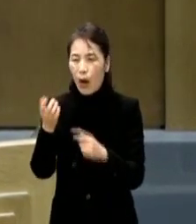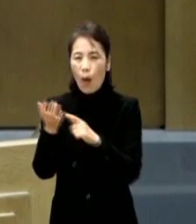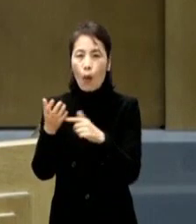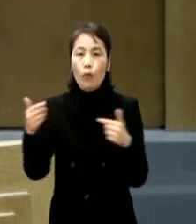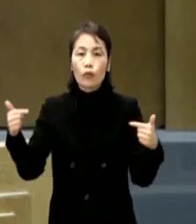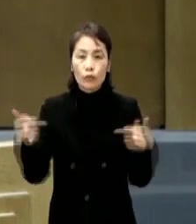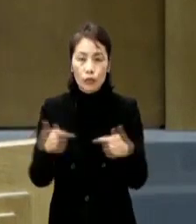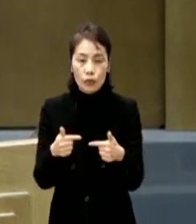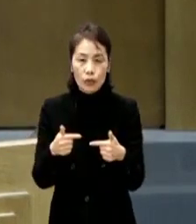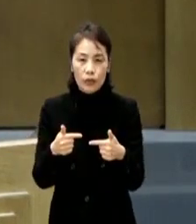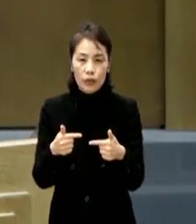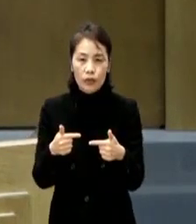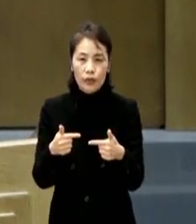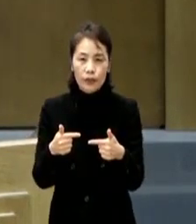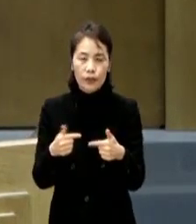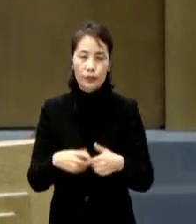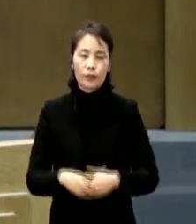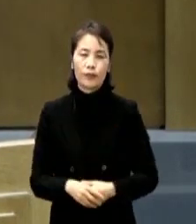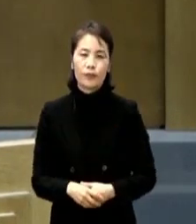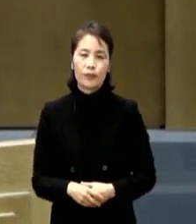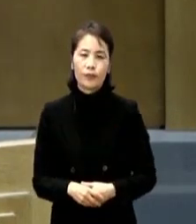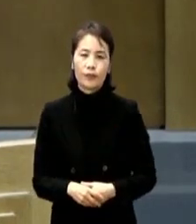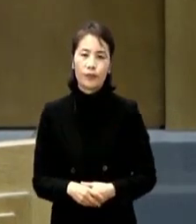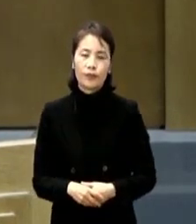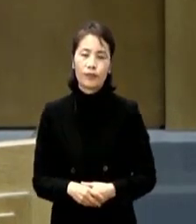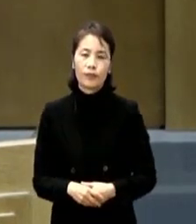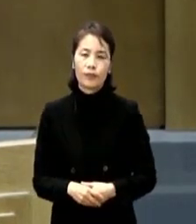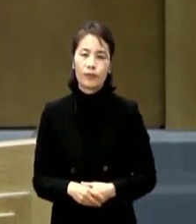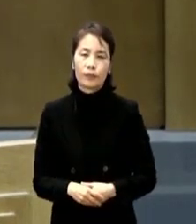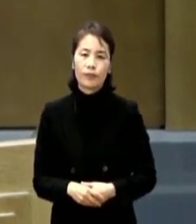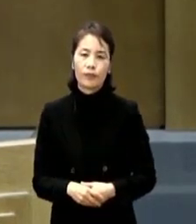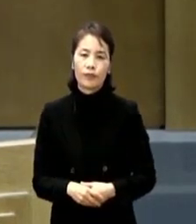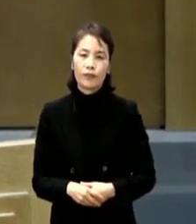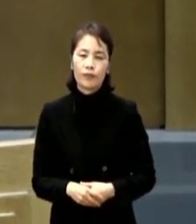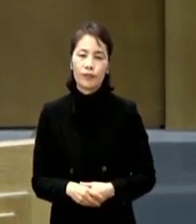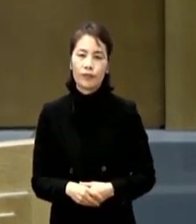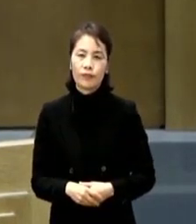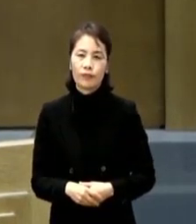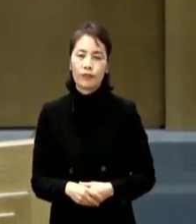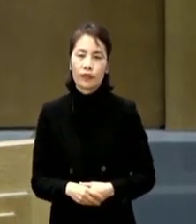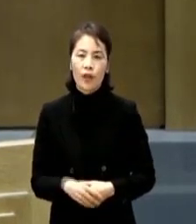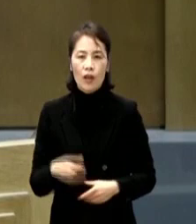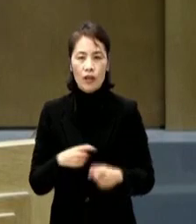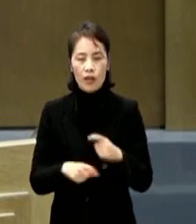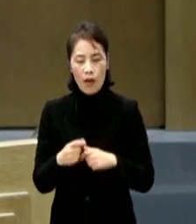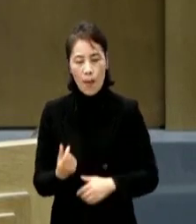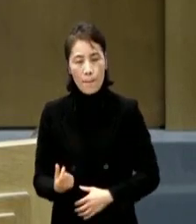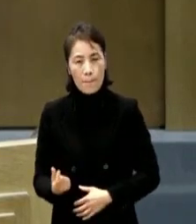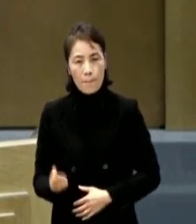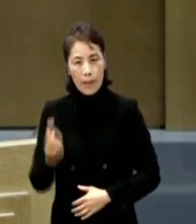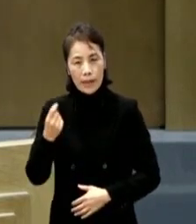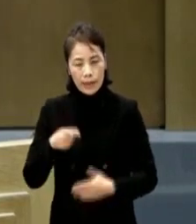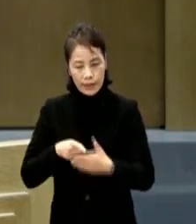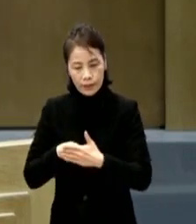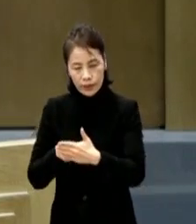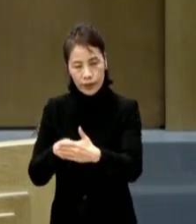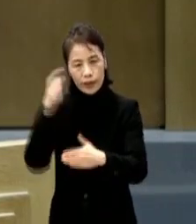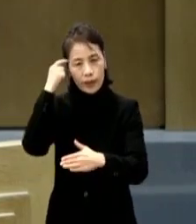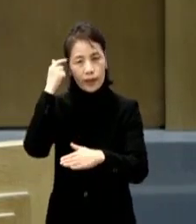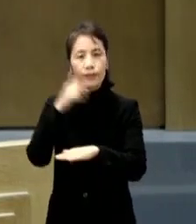있는 기회를 창출하고 있습니다. 더 전방위적으로 더 속도감 있게